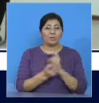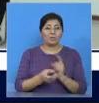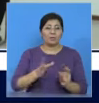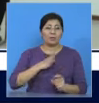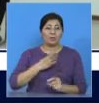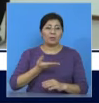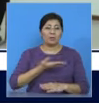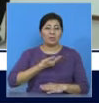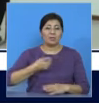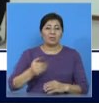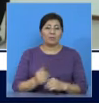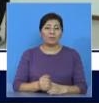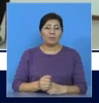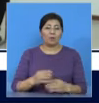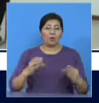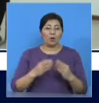қоғамда. Әсіресе мына